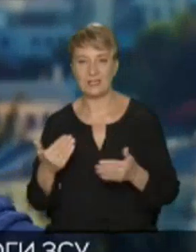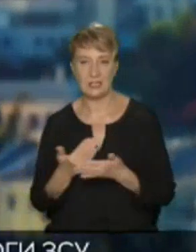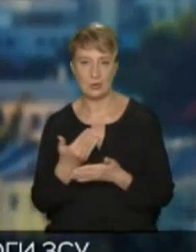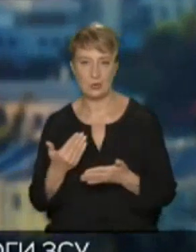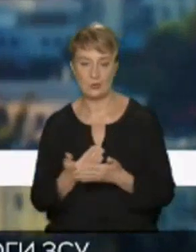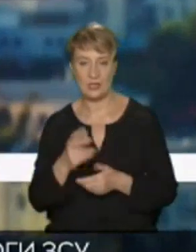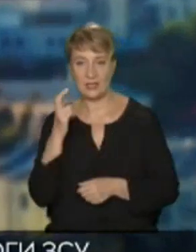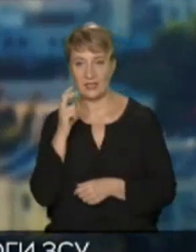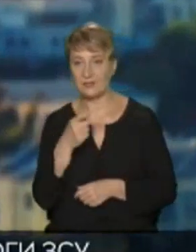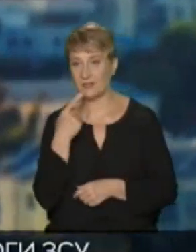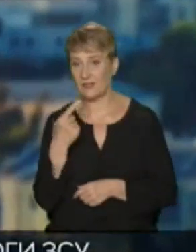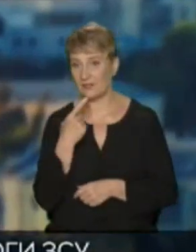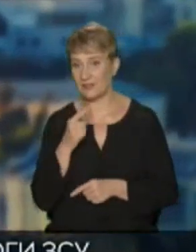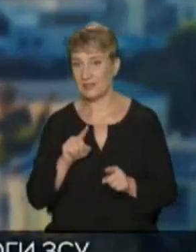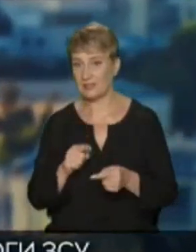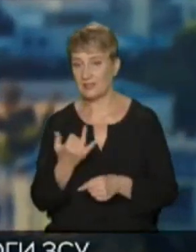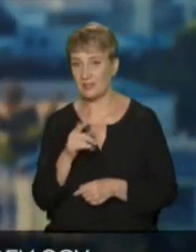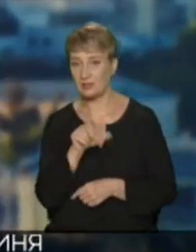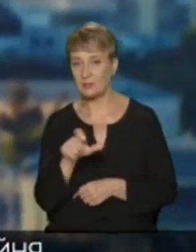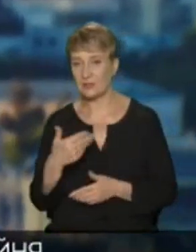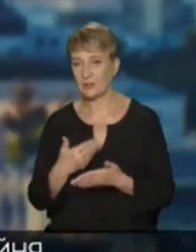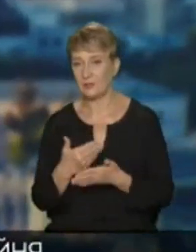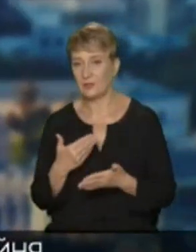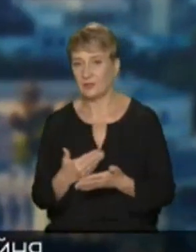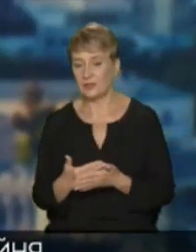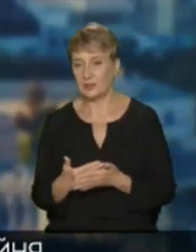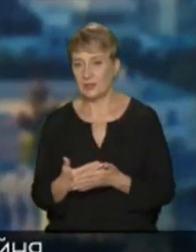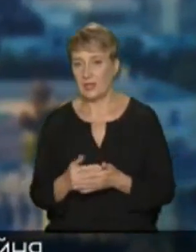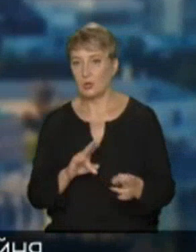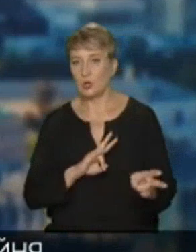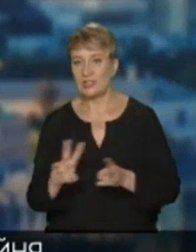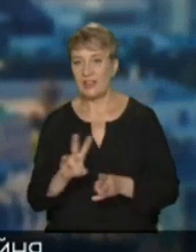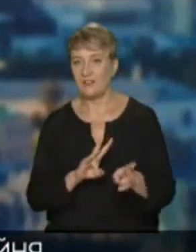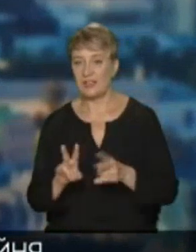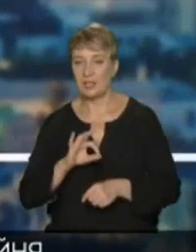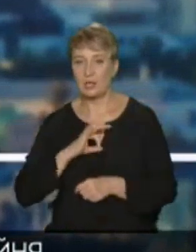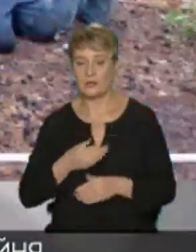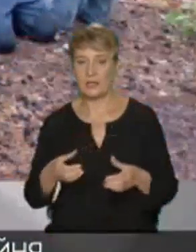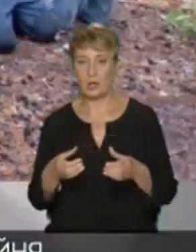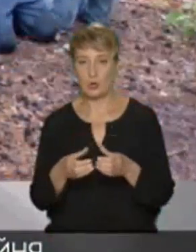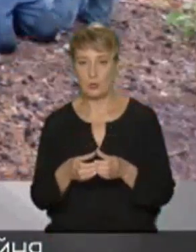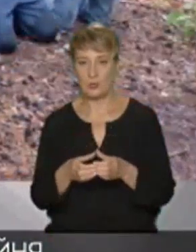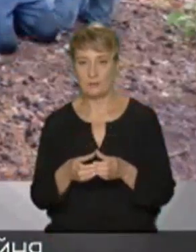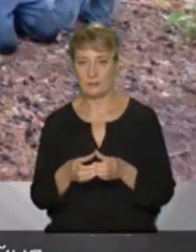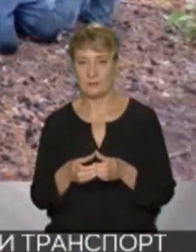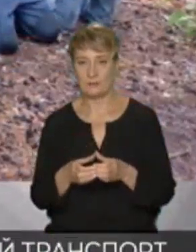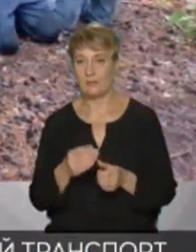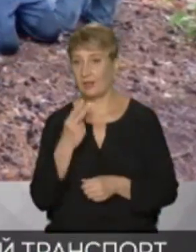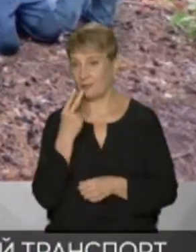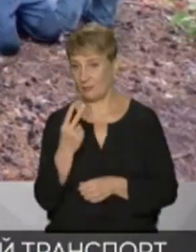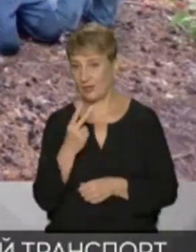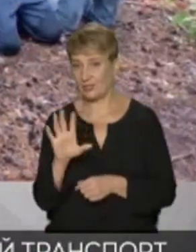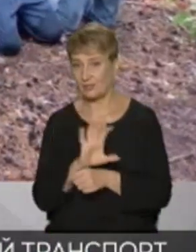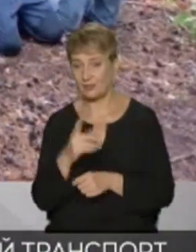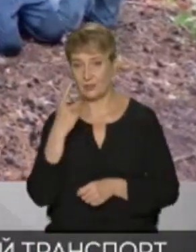що на Київщині кажуть, що затримали кілька осіб, яких підозрюють в причетності до диверсійно-розвідувальної групи. Бачив я це фото. Повідомив